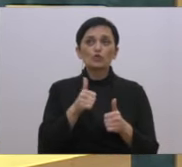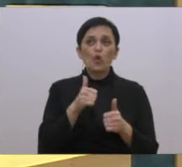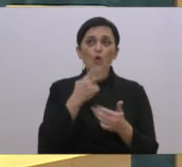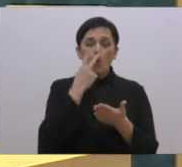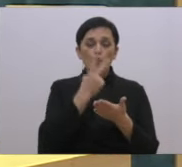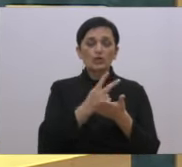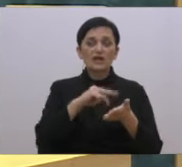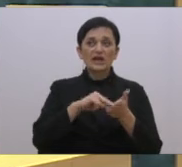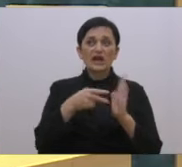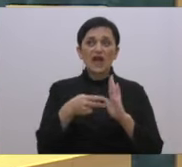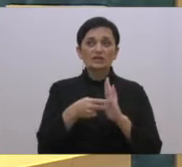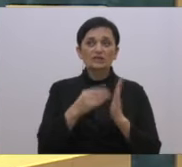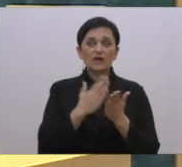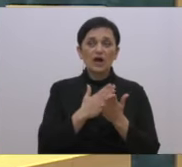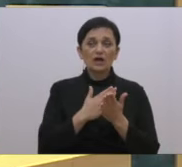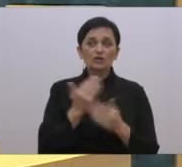აქვს თქვენს